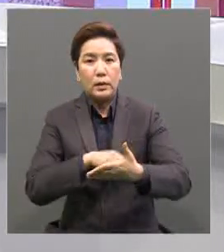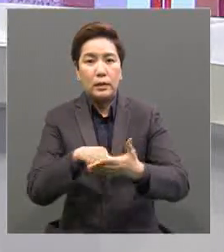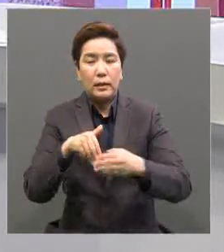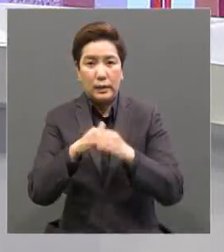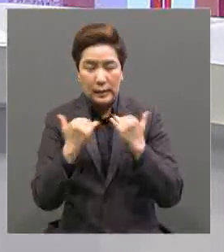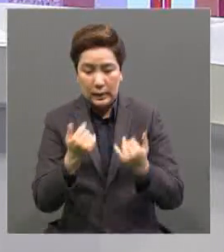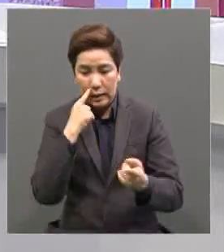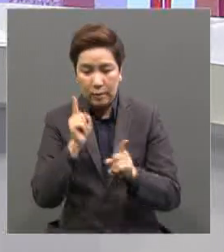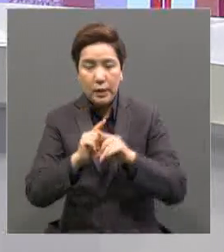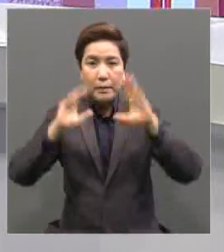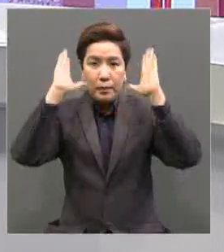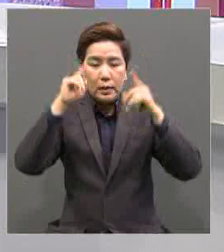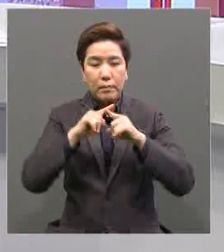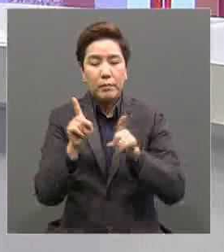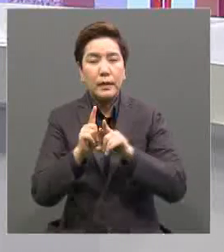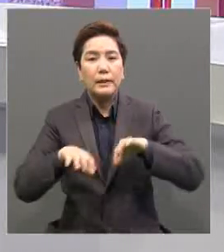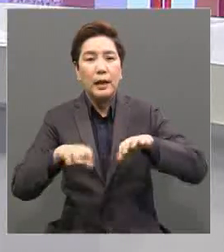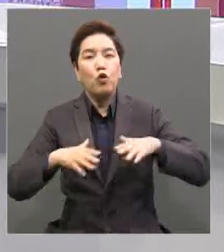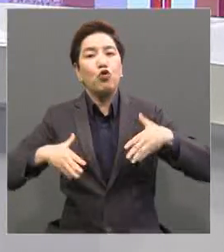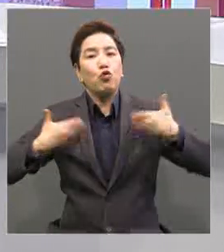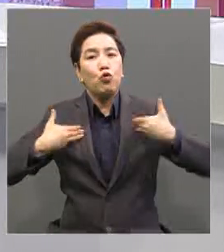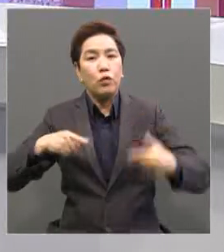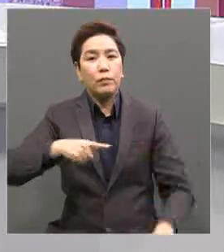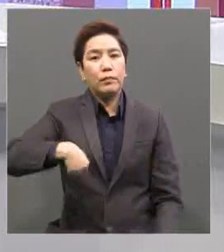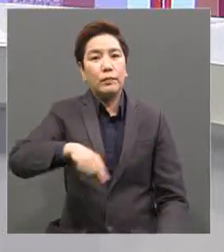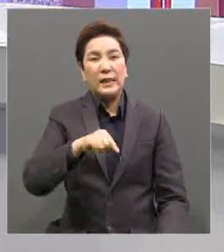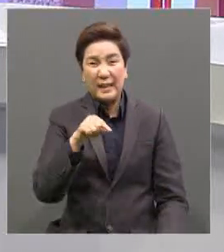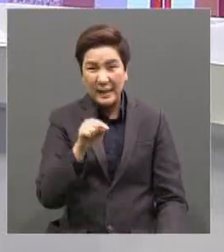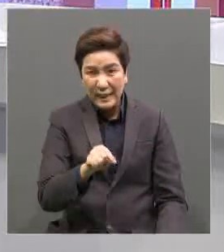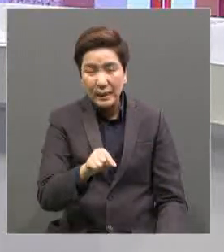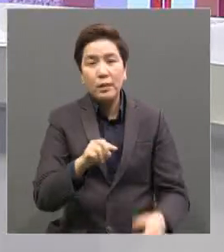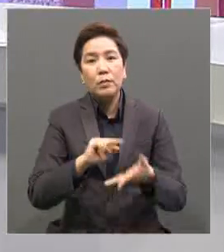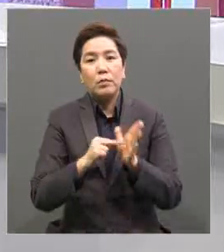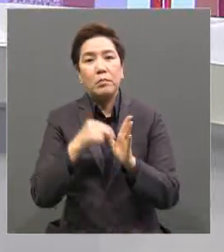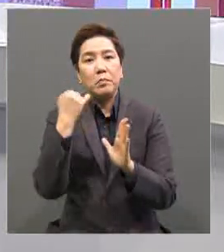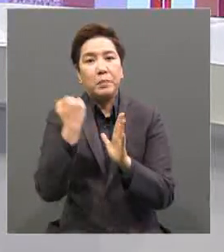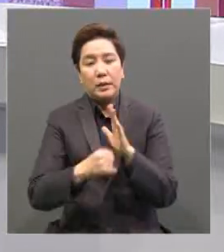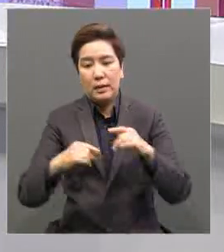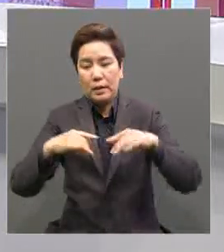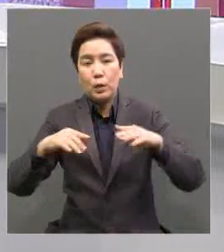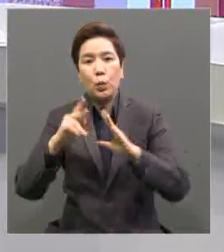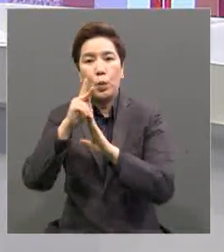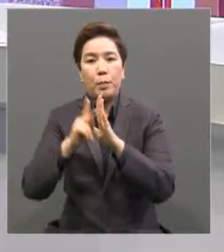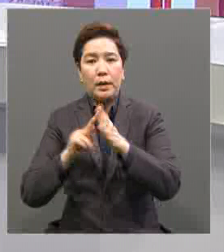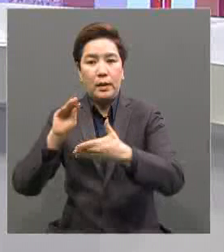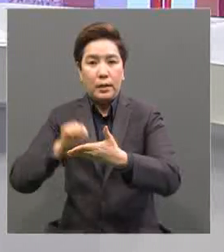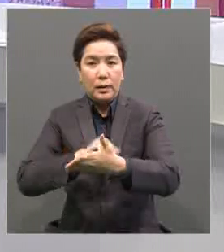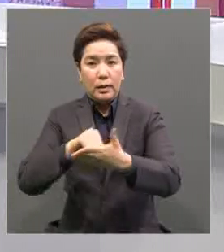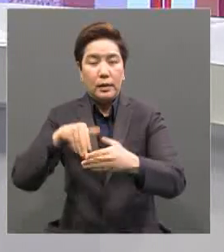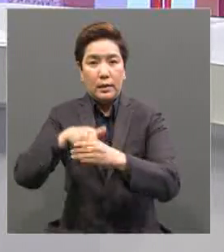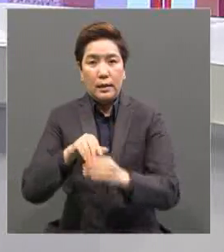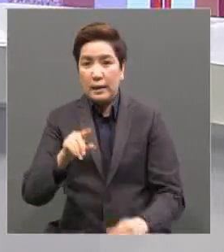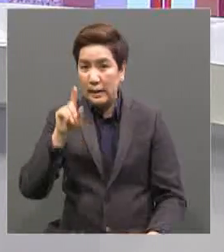อันเป็นการหาเสียงด้วยการจัดให้มีการรื่นเริงซึ่งตรงนี้แหละค่ะแน่นอนที่สุดว่ามันขัดต่อกฎหมายการเลือกตั้งและ